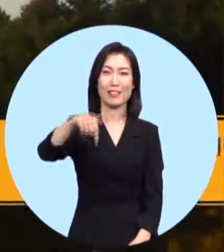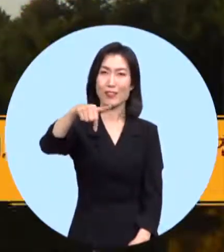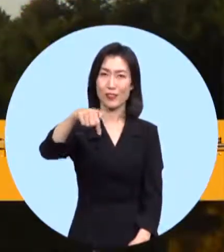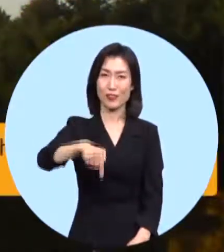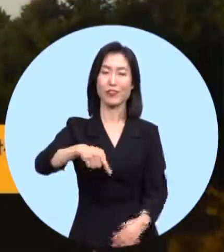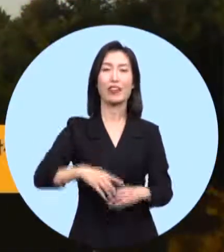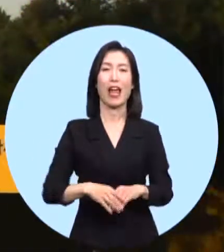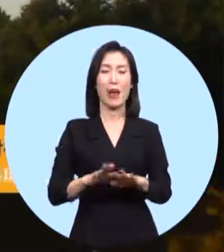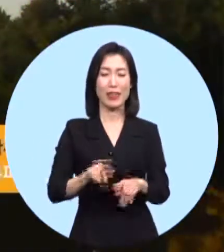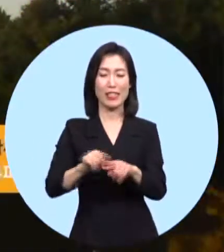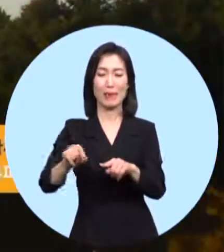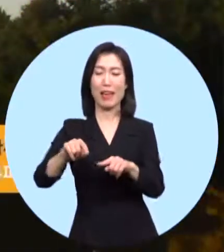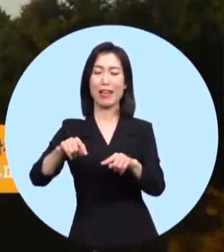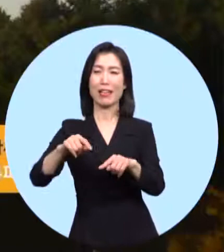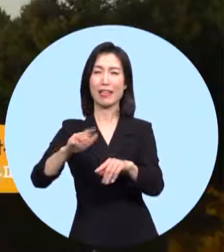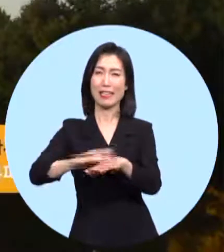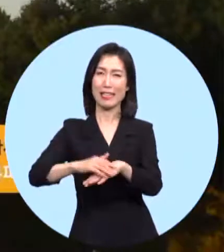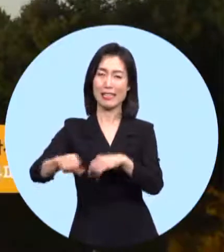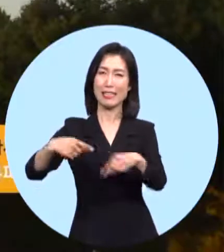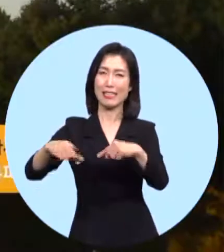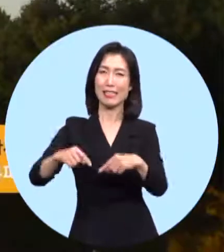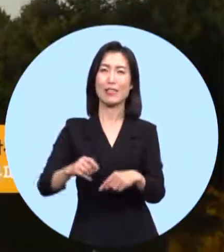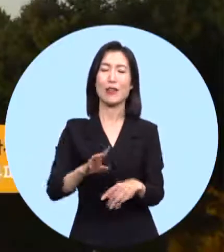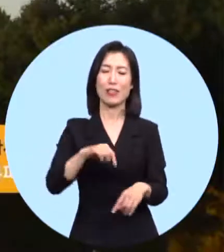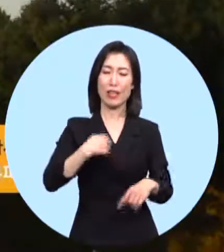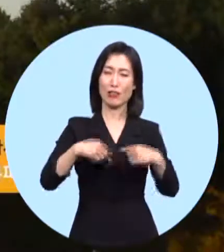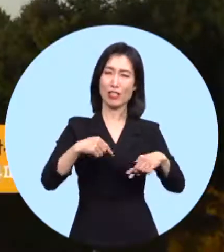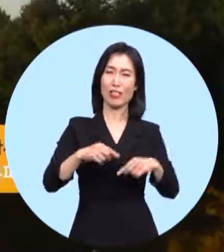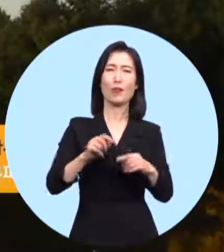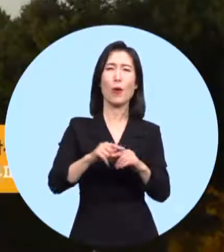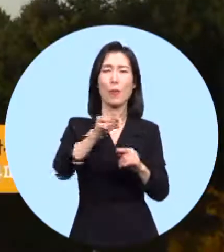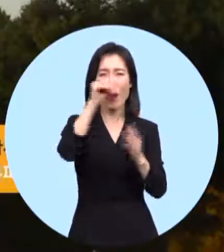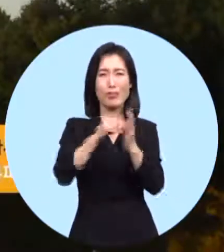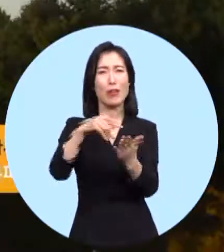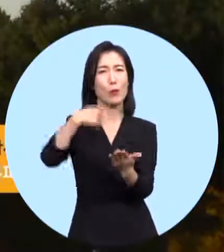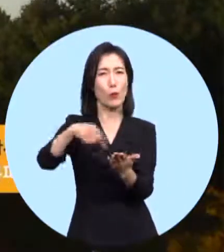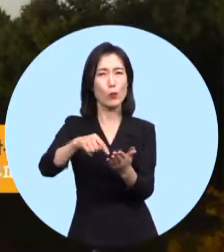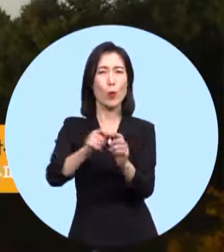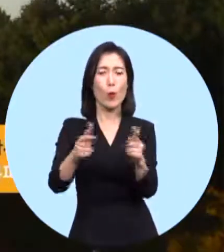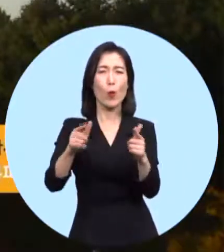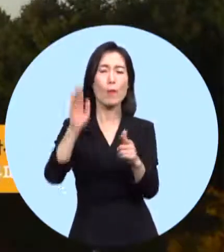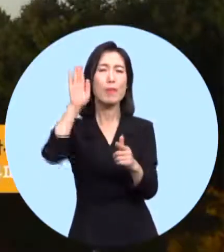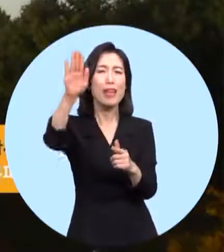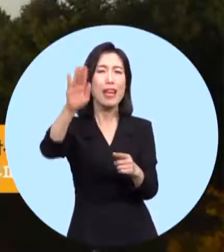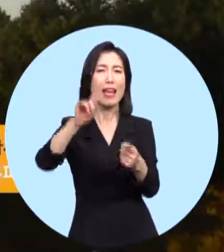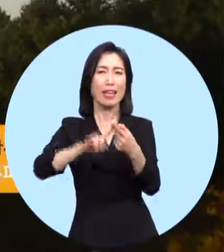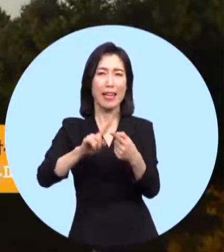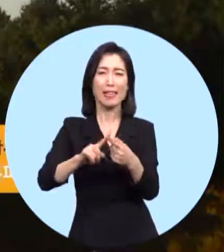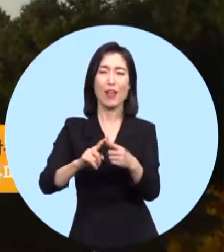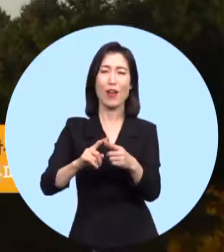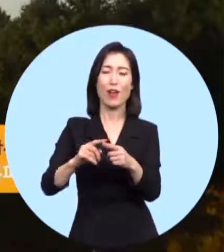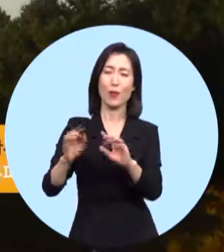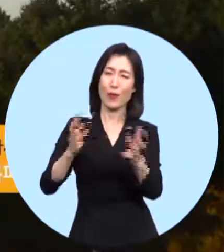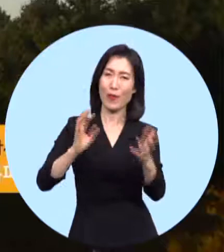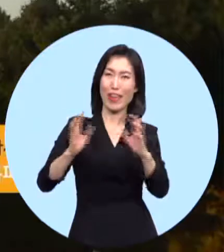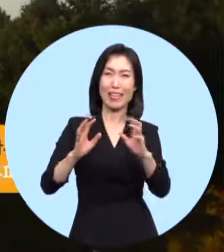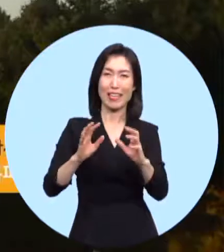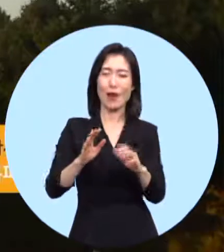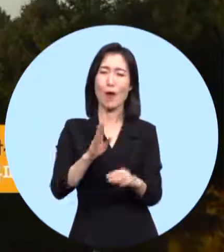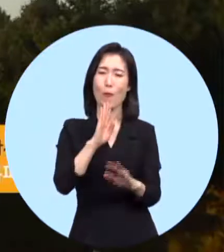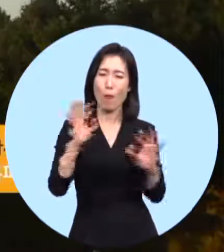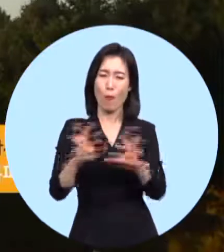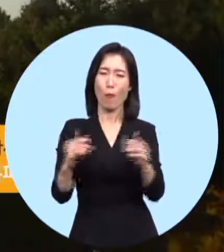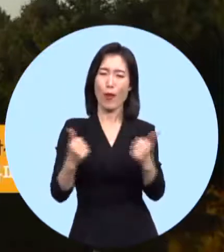오늘 지방자치와 분권의 현주소 그리고 평생교육의 미래를 전망해보는 톡퍼런스